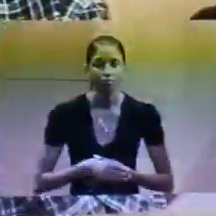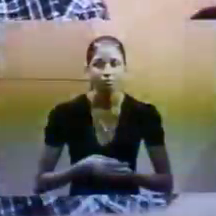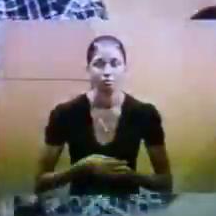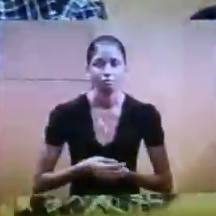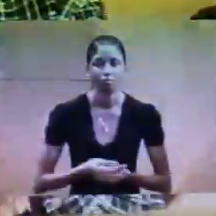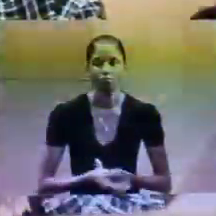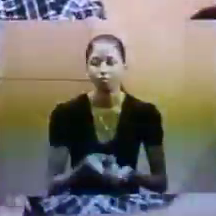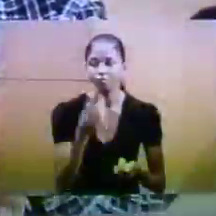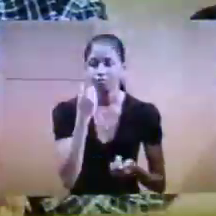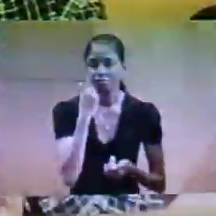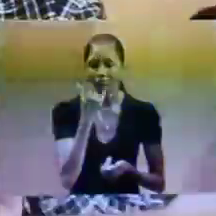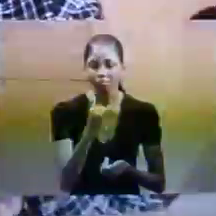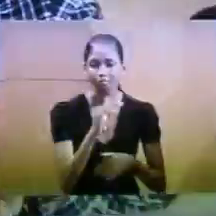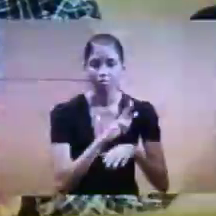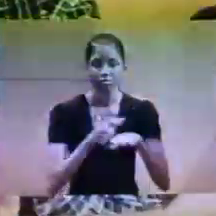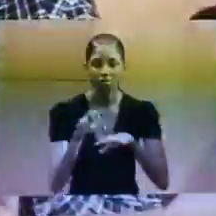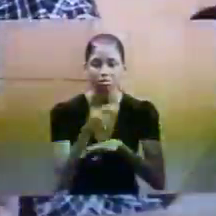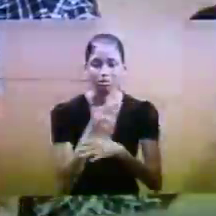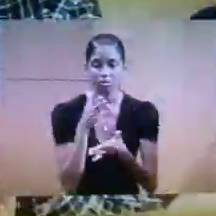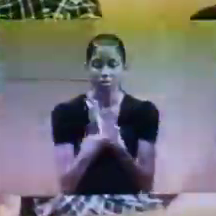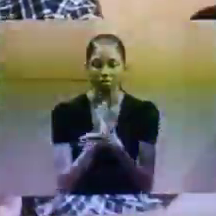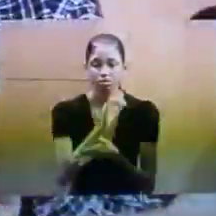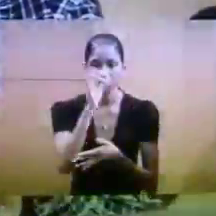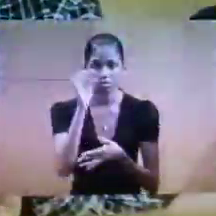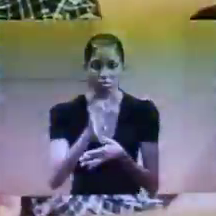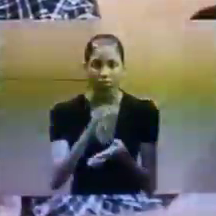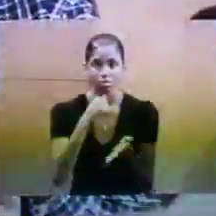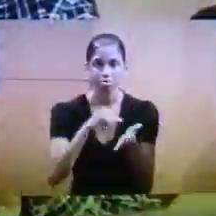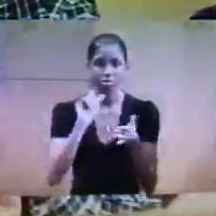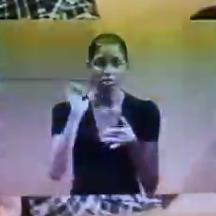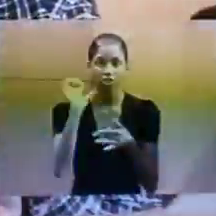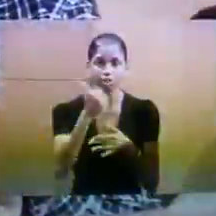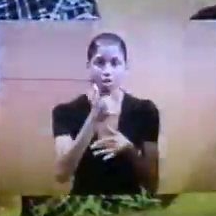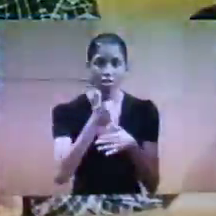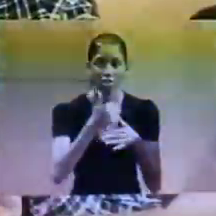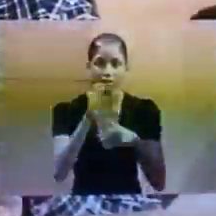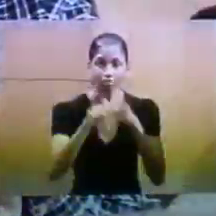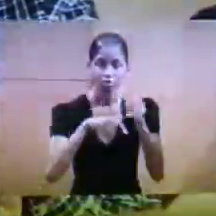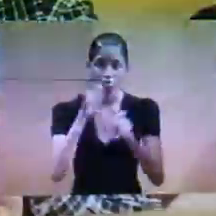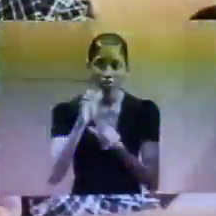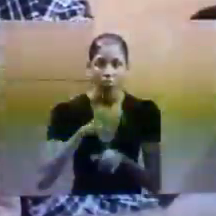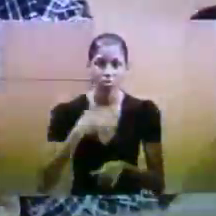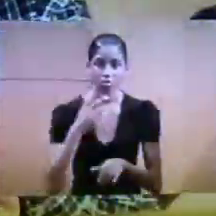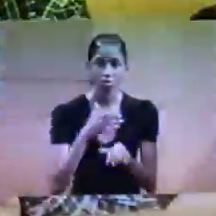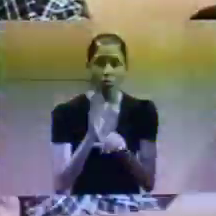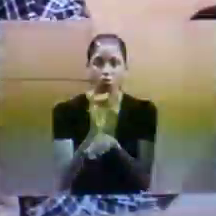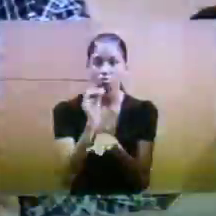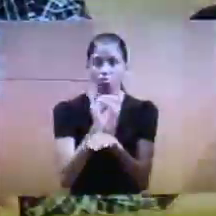si la région fixe le taux que paie chaque automobiliste et chaque consommateur d'essence,